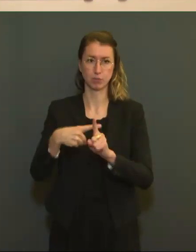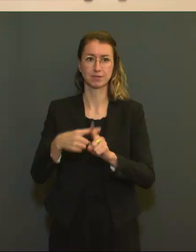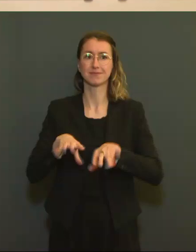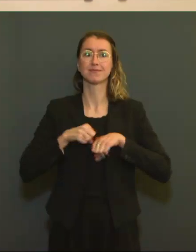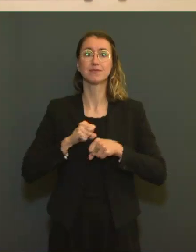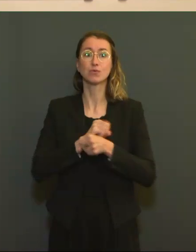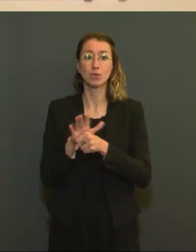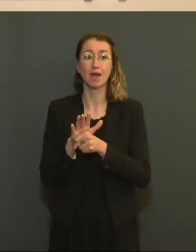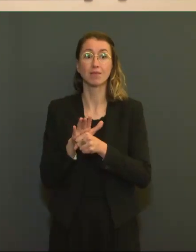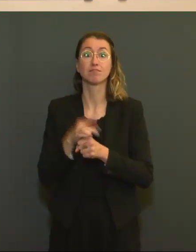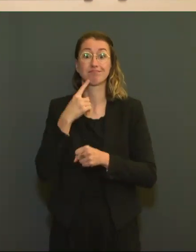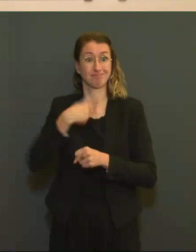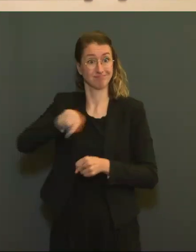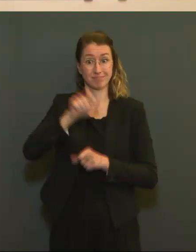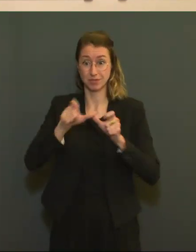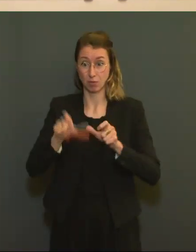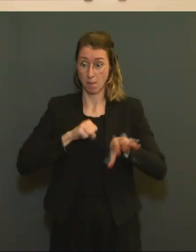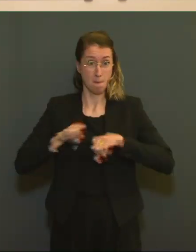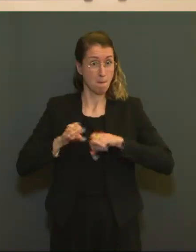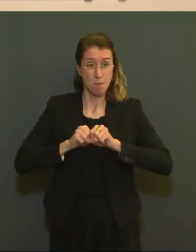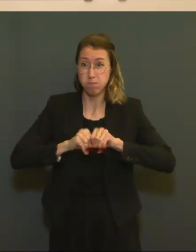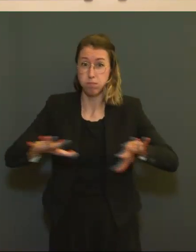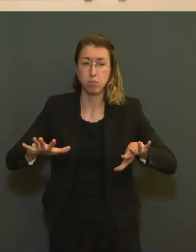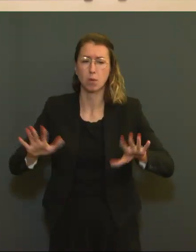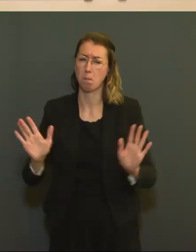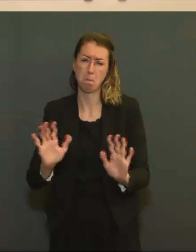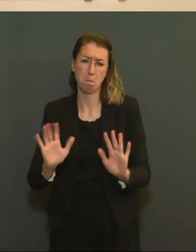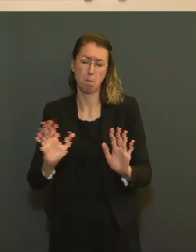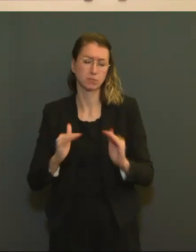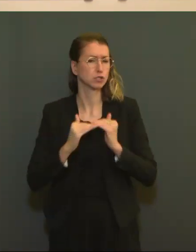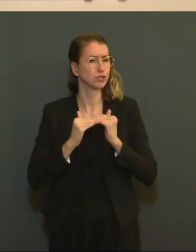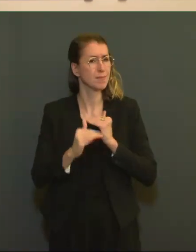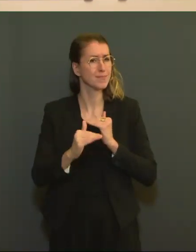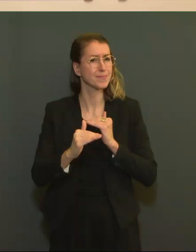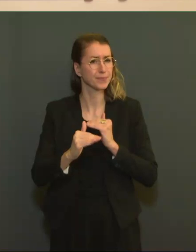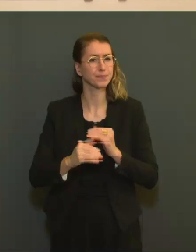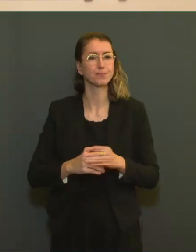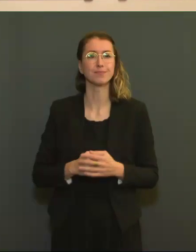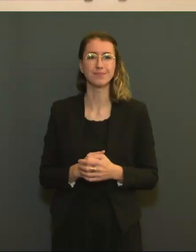de la présence du virus dans la société, mais qu'essentiellement, nous